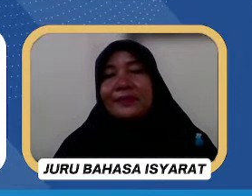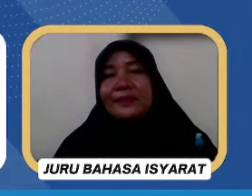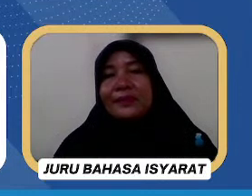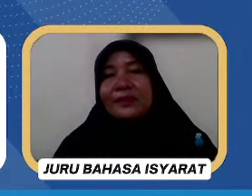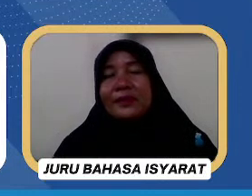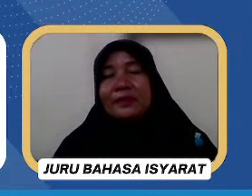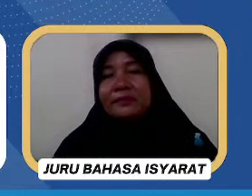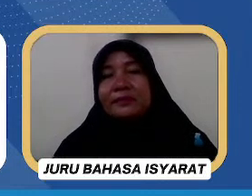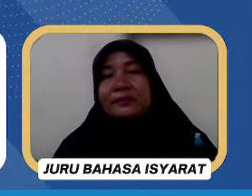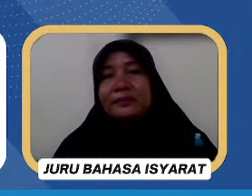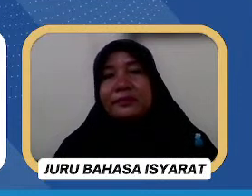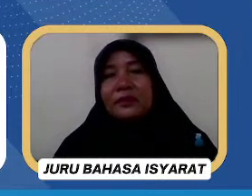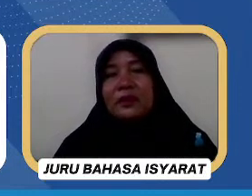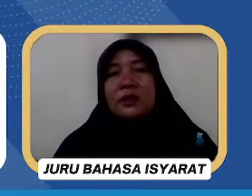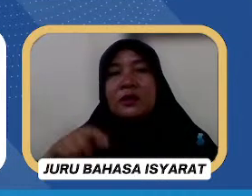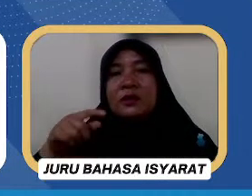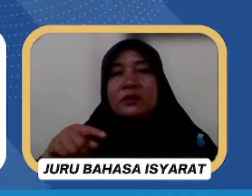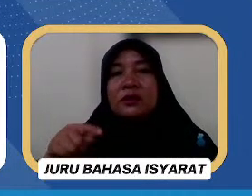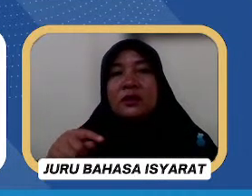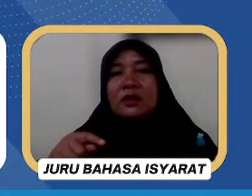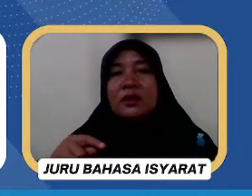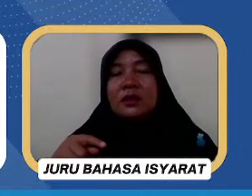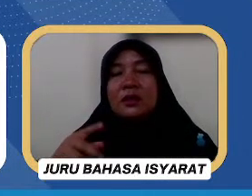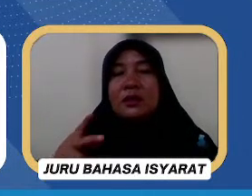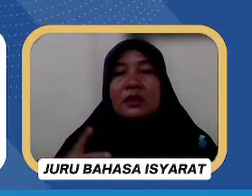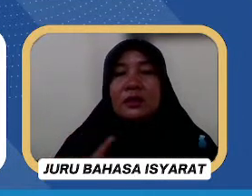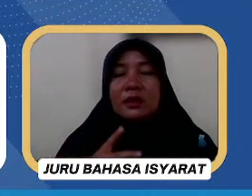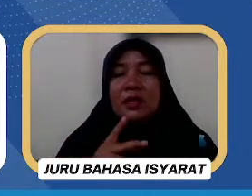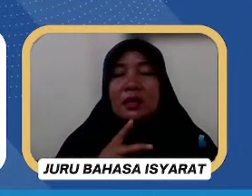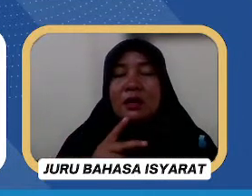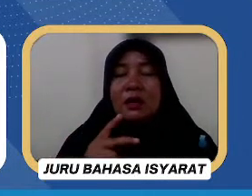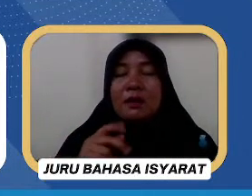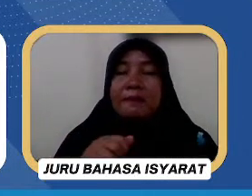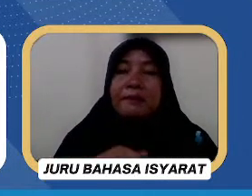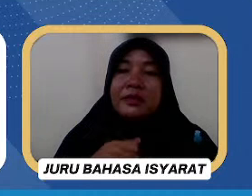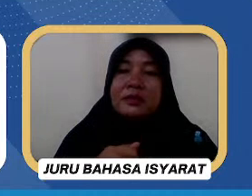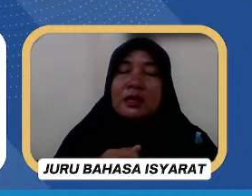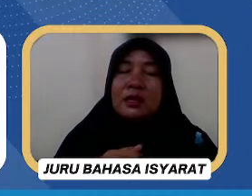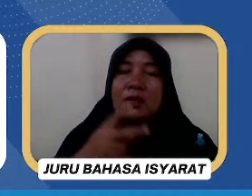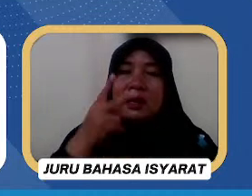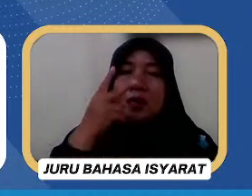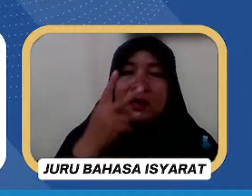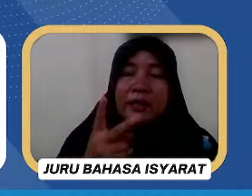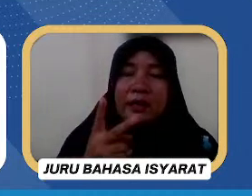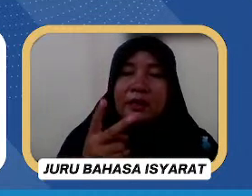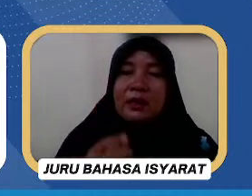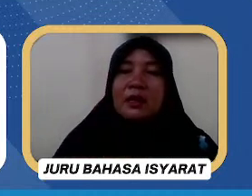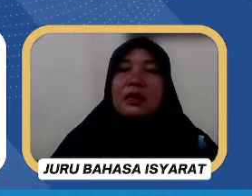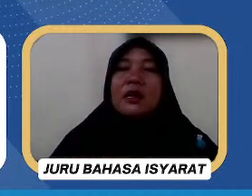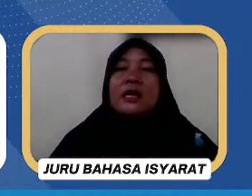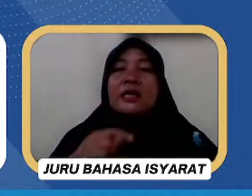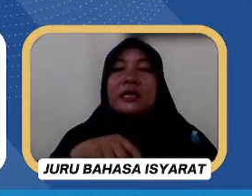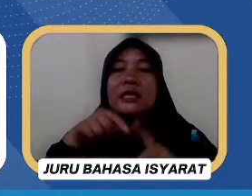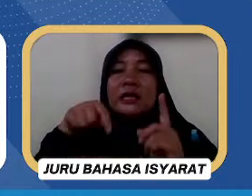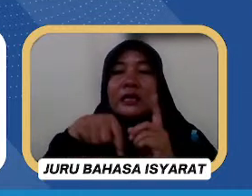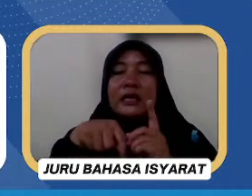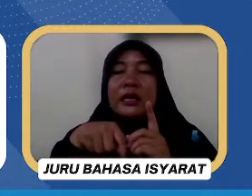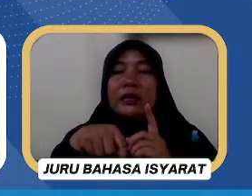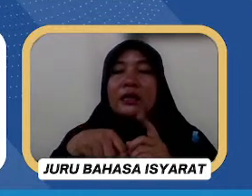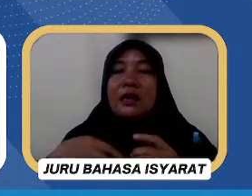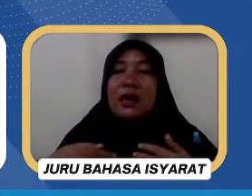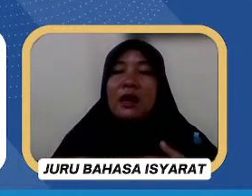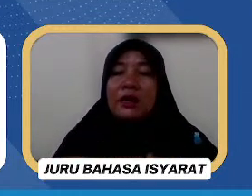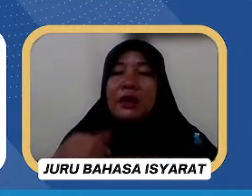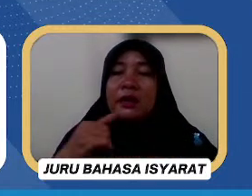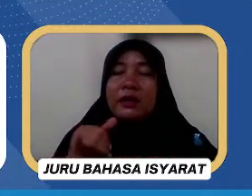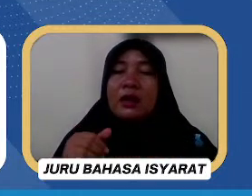Facebook, perdebatannya sekarang menjadi berimbang. Kenapa? Karena selalu ada yang pro dan kontra, dan selalu ada yang membela,